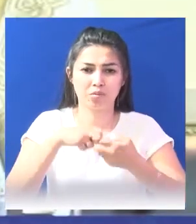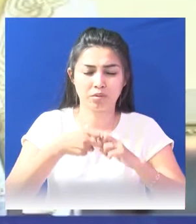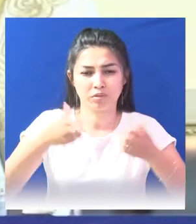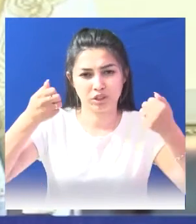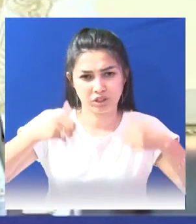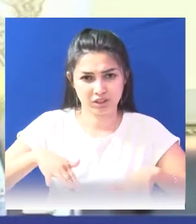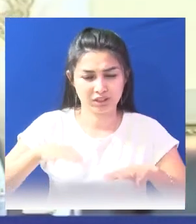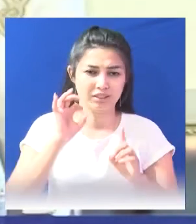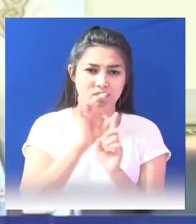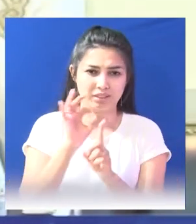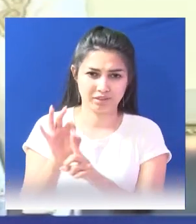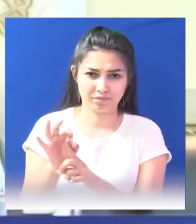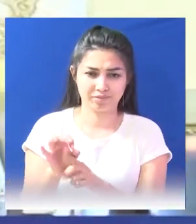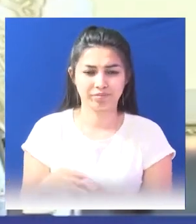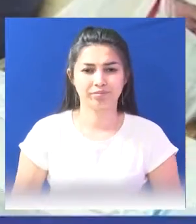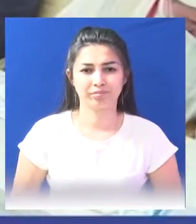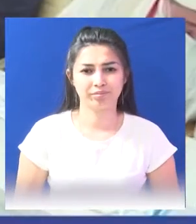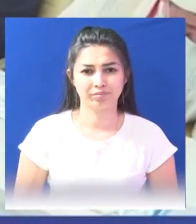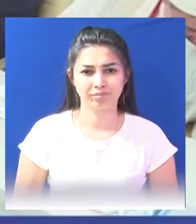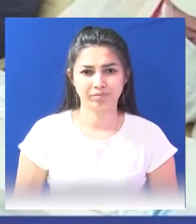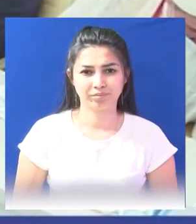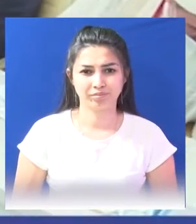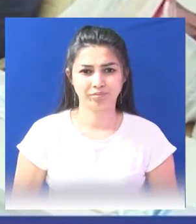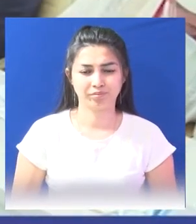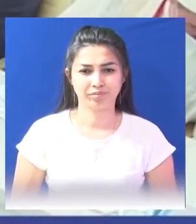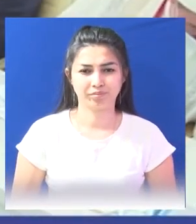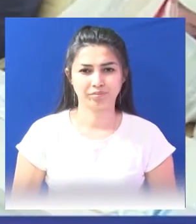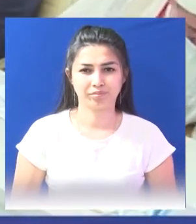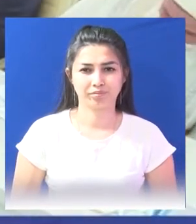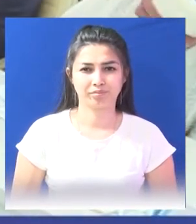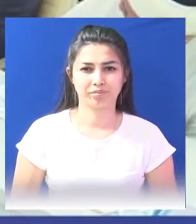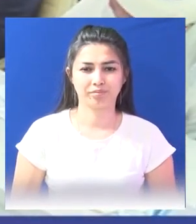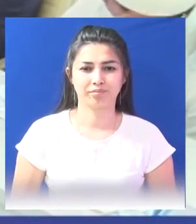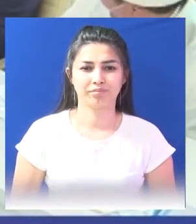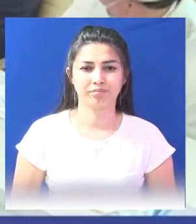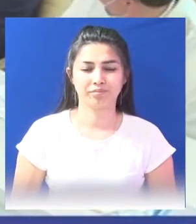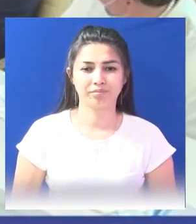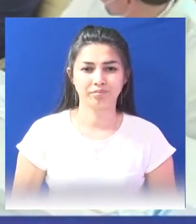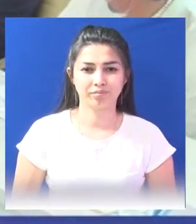проблем в религиозной сфере страны. Кулеш Умурзакова, Султан Жарабай, 77 News.